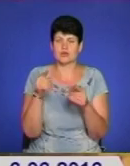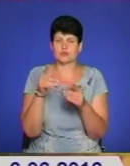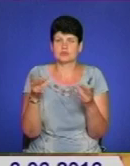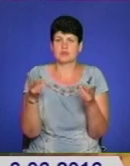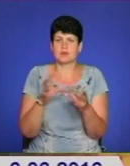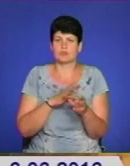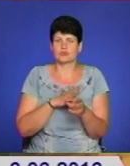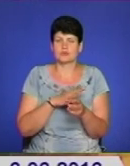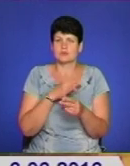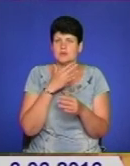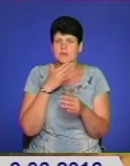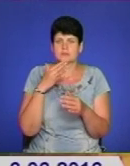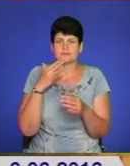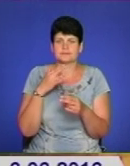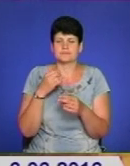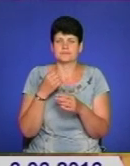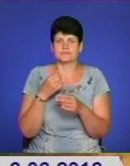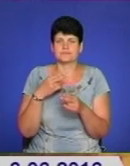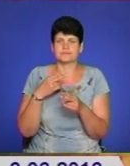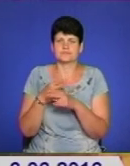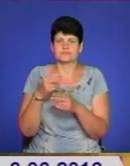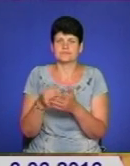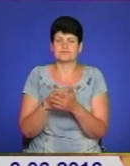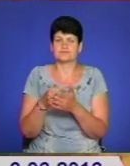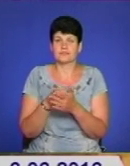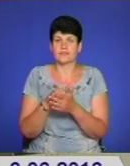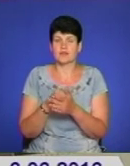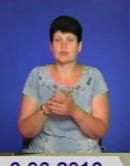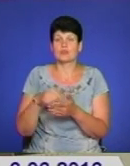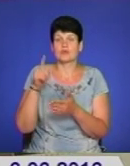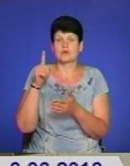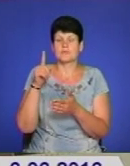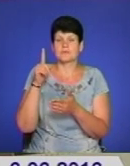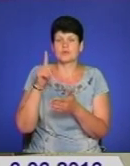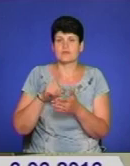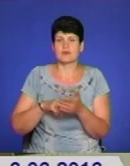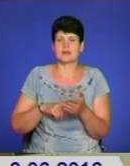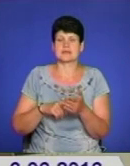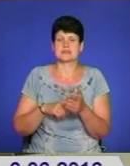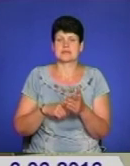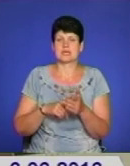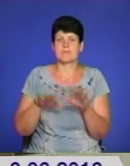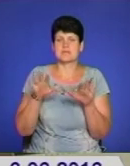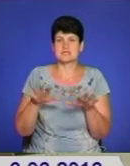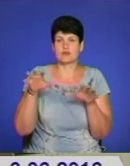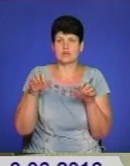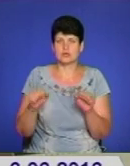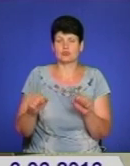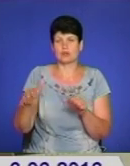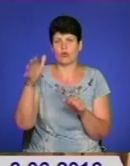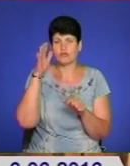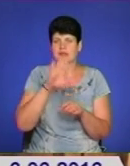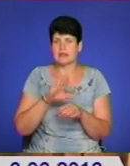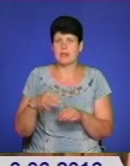довелося здолати чимало перешкод. Тому сподівається на співучасть місцевої влади, науковців та всіх небайдужих людей